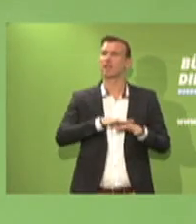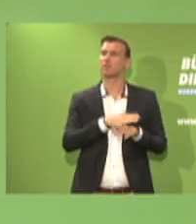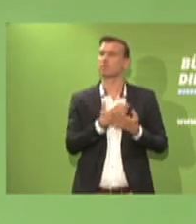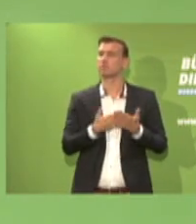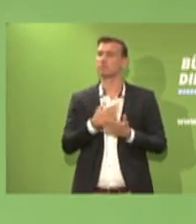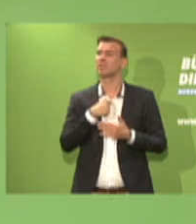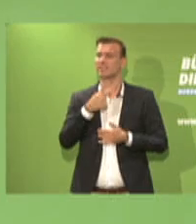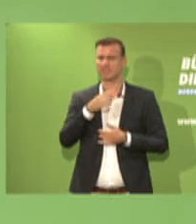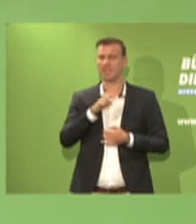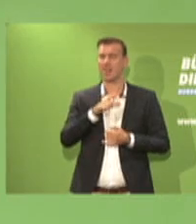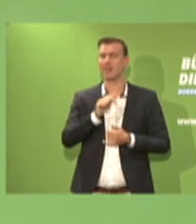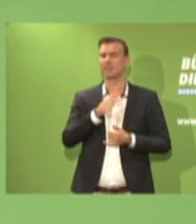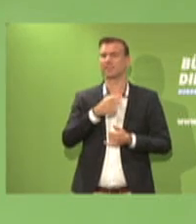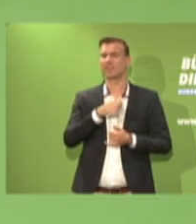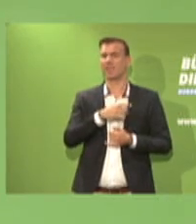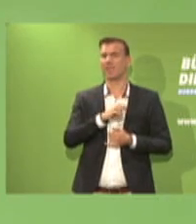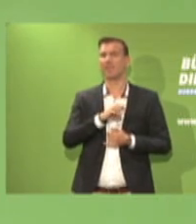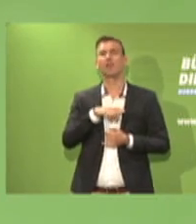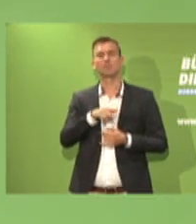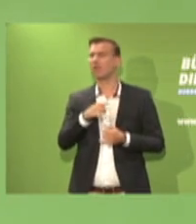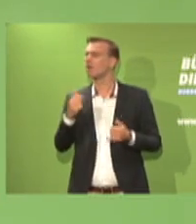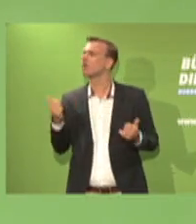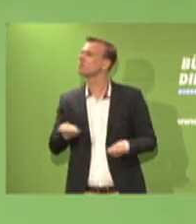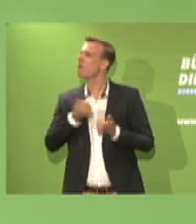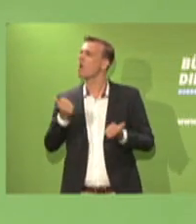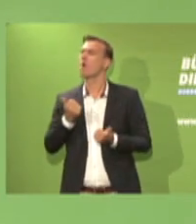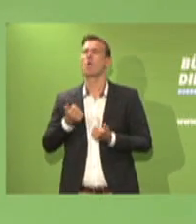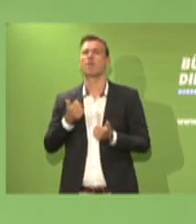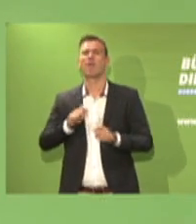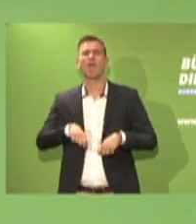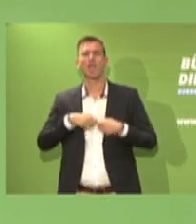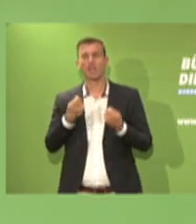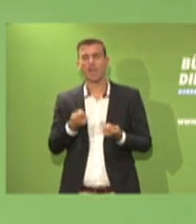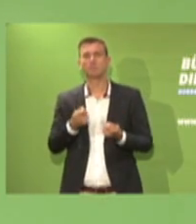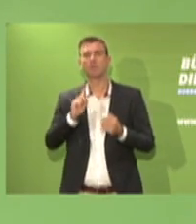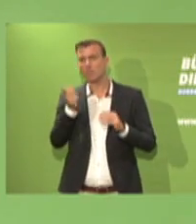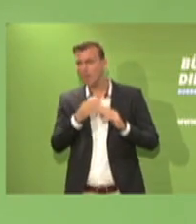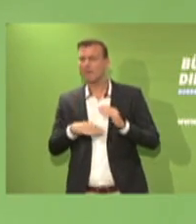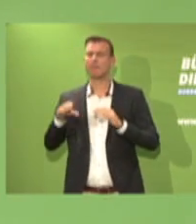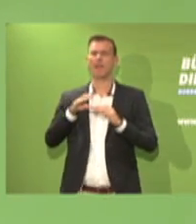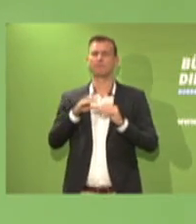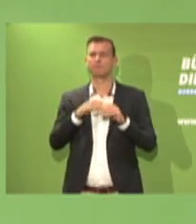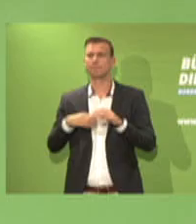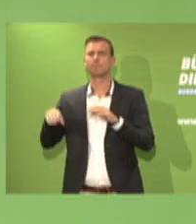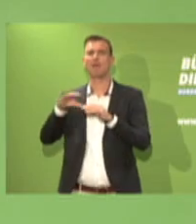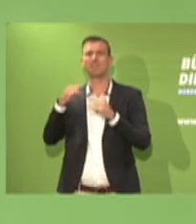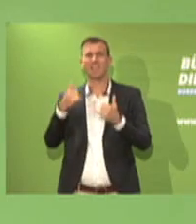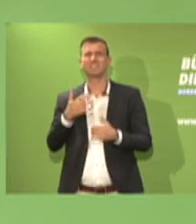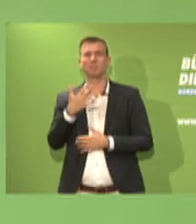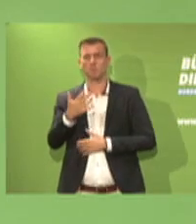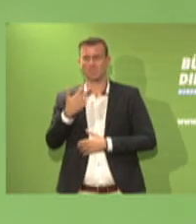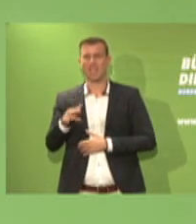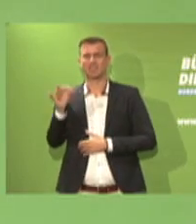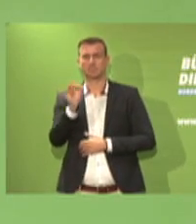wir Techte. Techte hat mit einem fantastischen vorherigen Ergebnis immer noch mal draufgelegt, ist jetzt bei